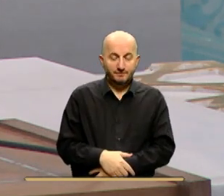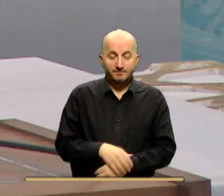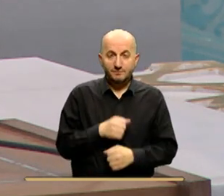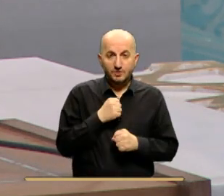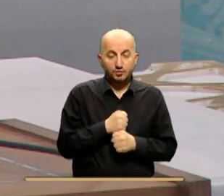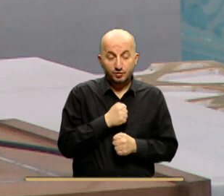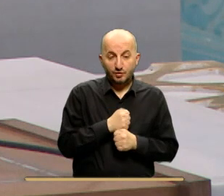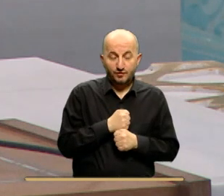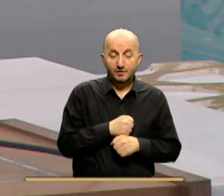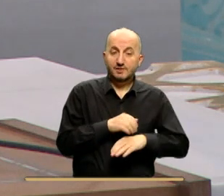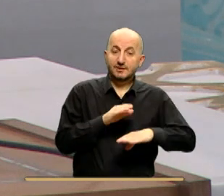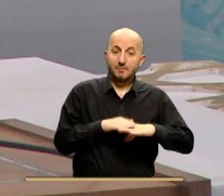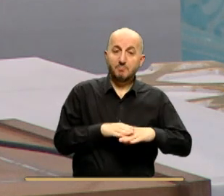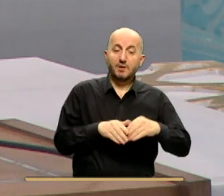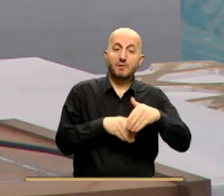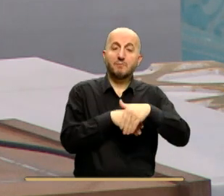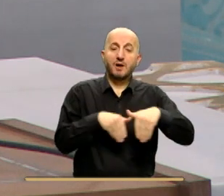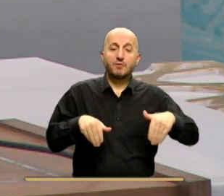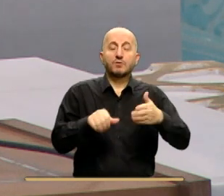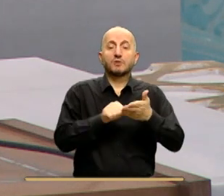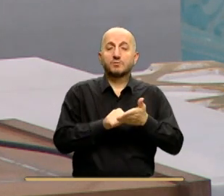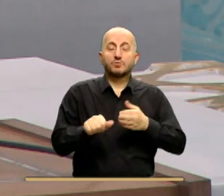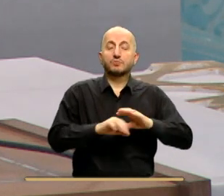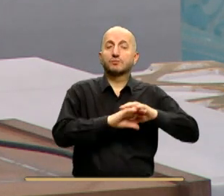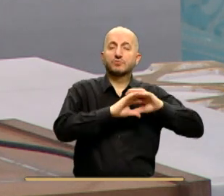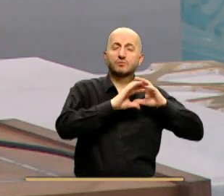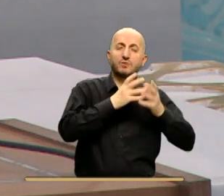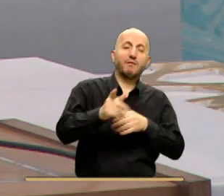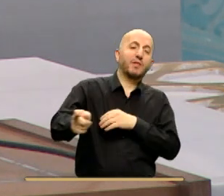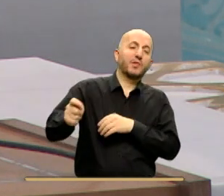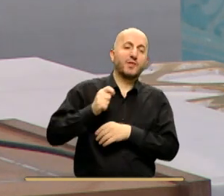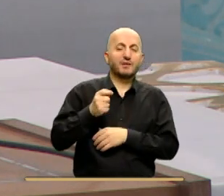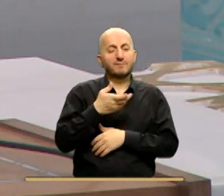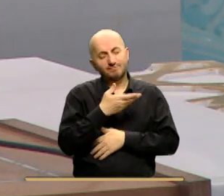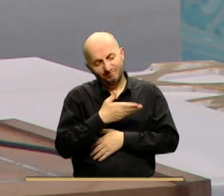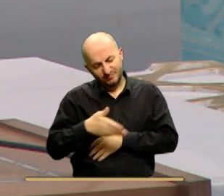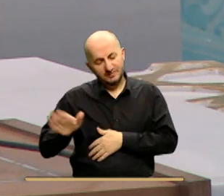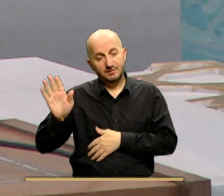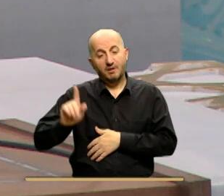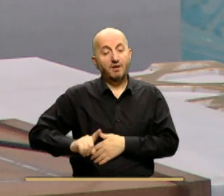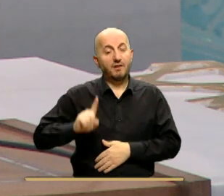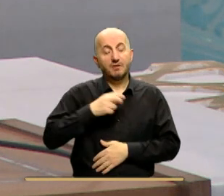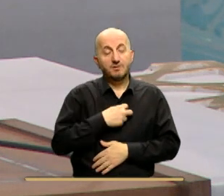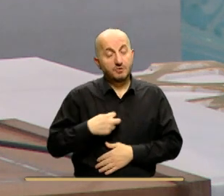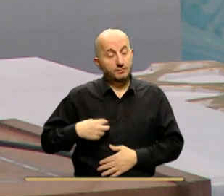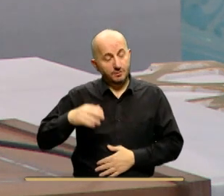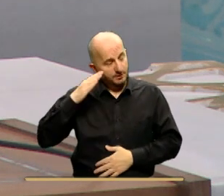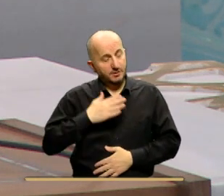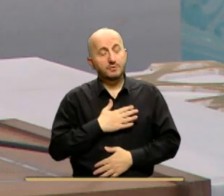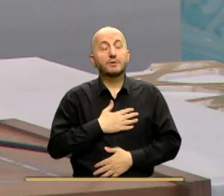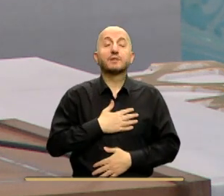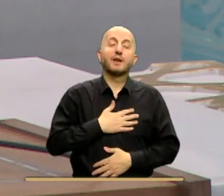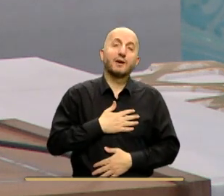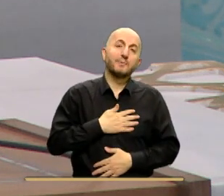Vazifesini icraya mani olacak bütün dünyevi teklifleri de elinin tersiyle iten Allah Resulü Aleyhisselatü Vesselam,